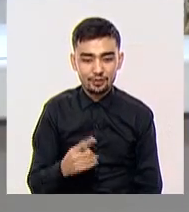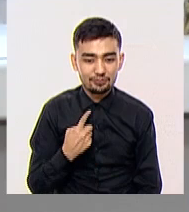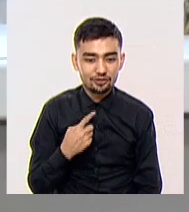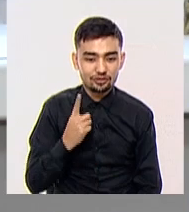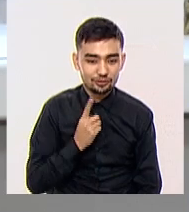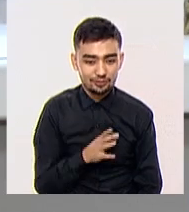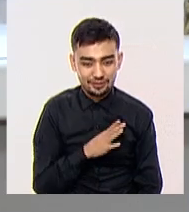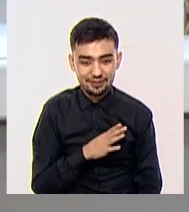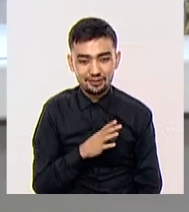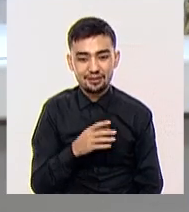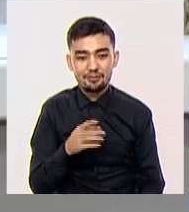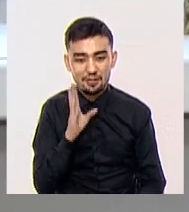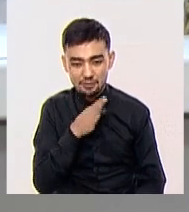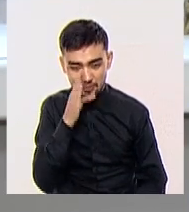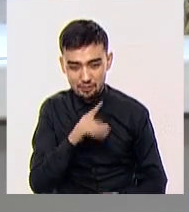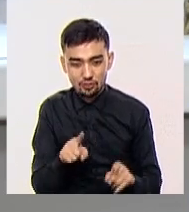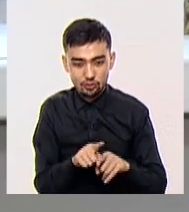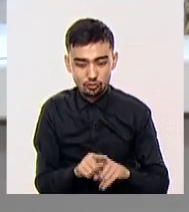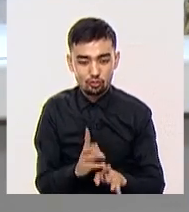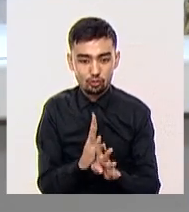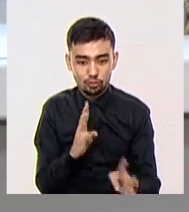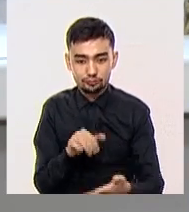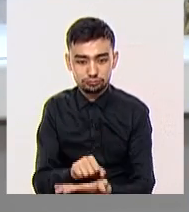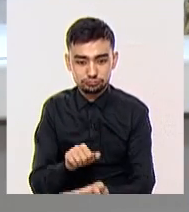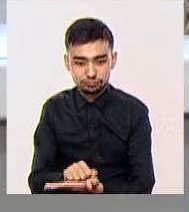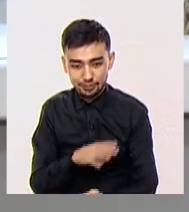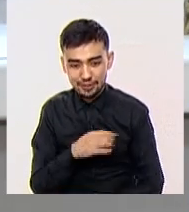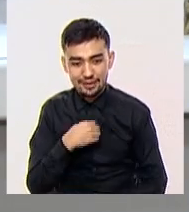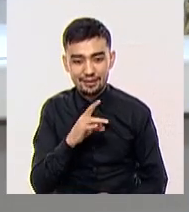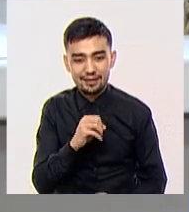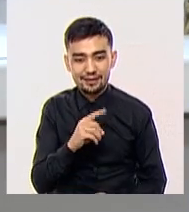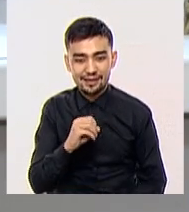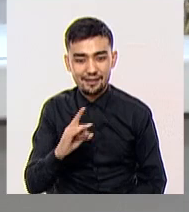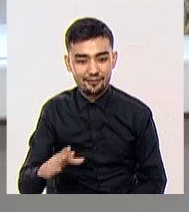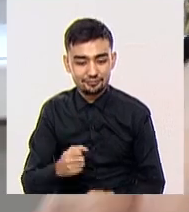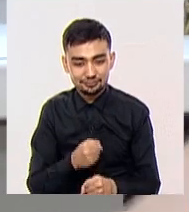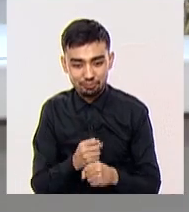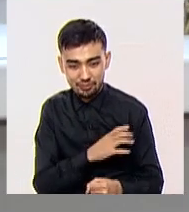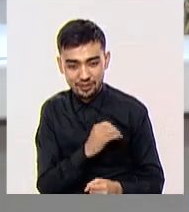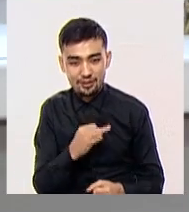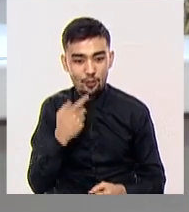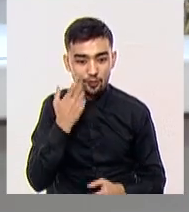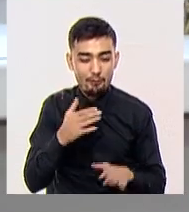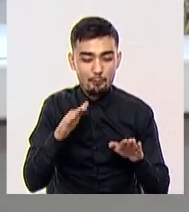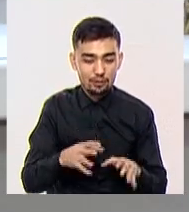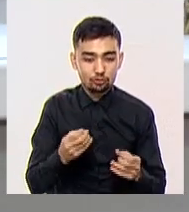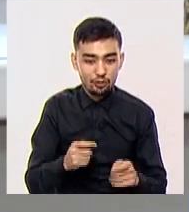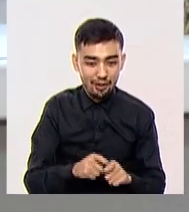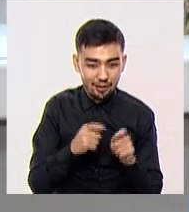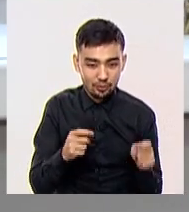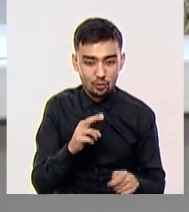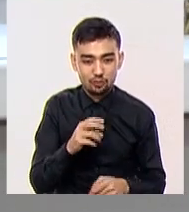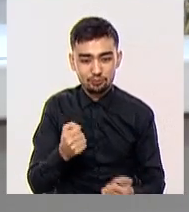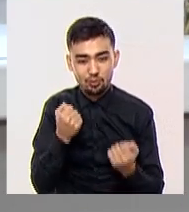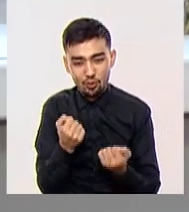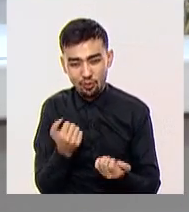даже у нас дети родители в очередь становились мы резервные составляли То есть как у нас дополнительно откроется кружки то есть